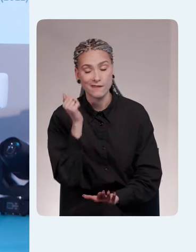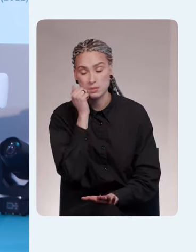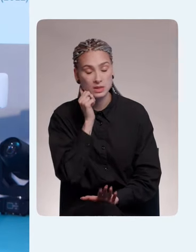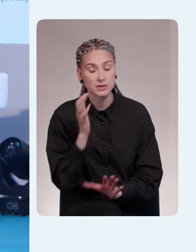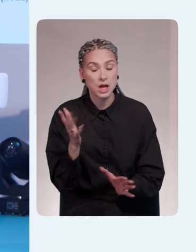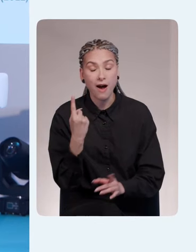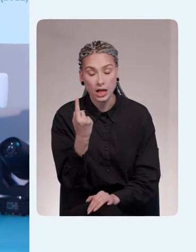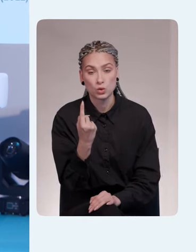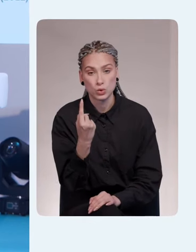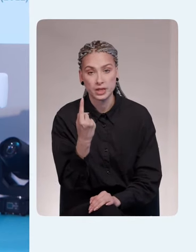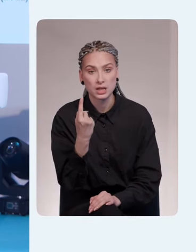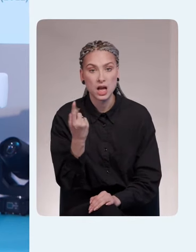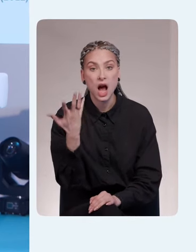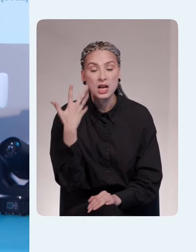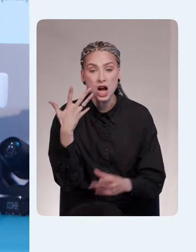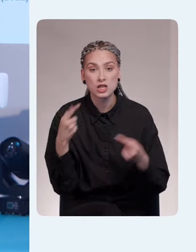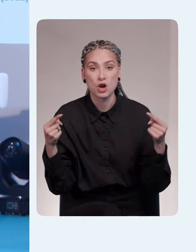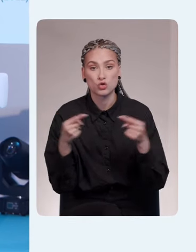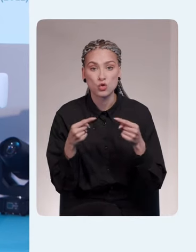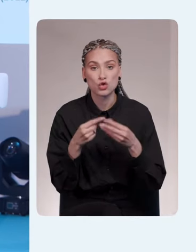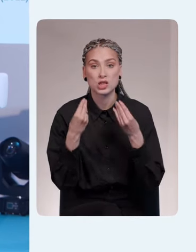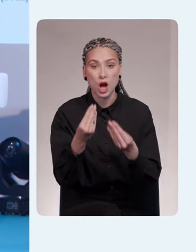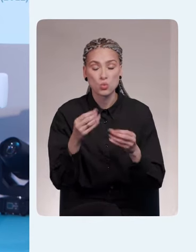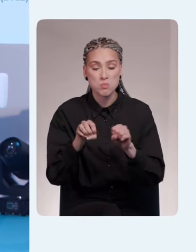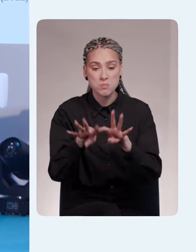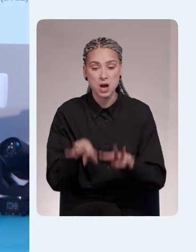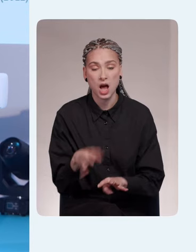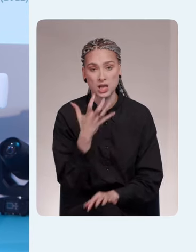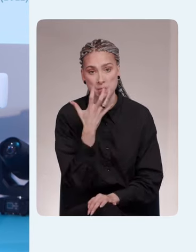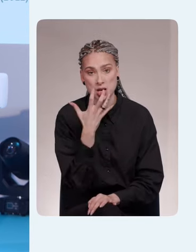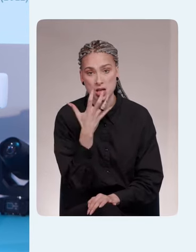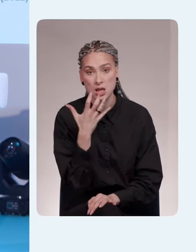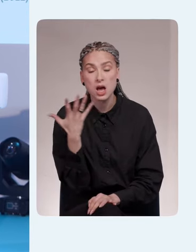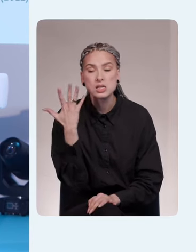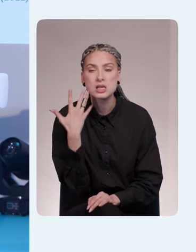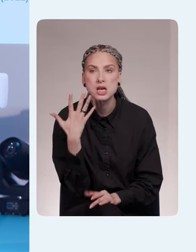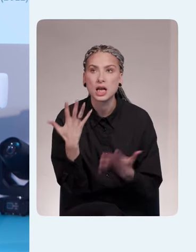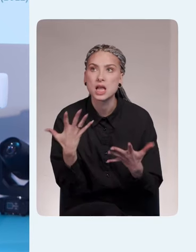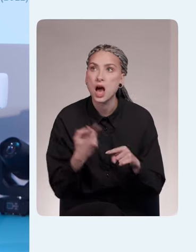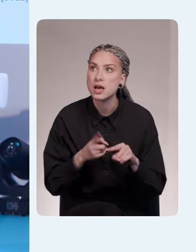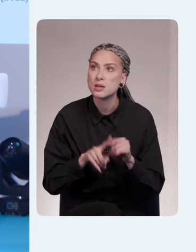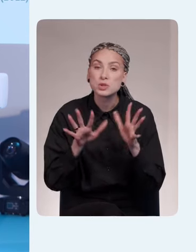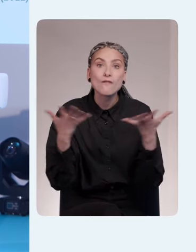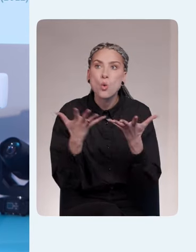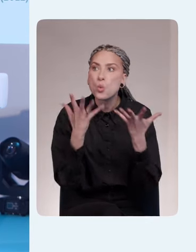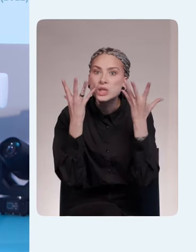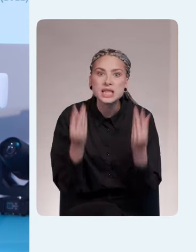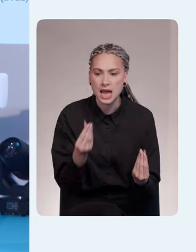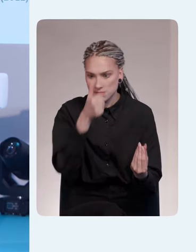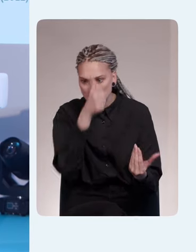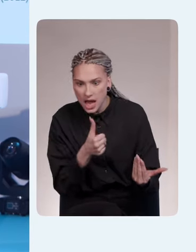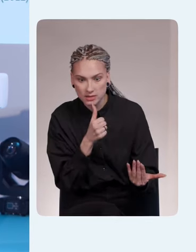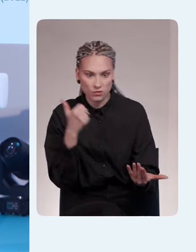Одной. Когда точно дают отопление? Когда это происходит? В какой день, вообще